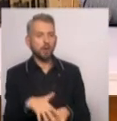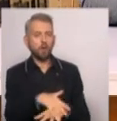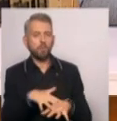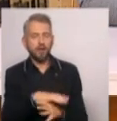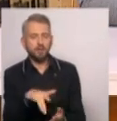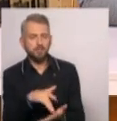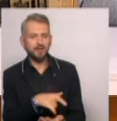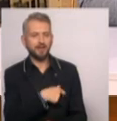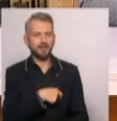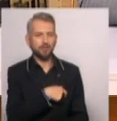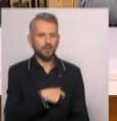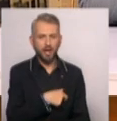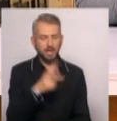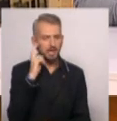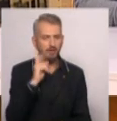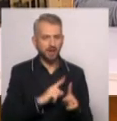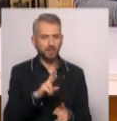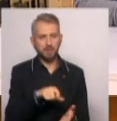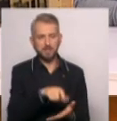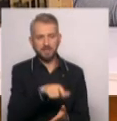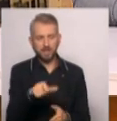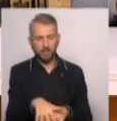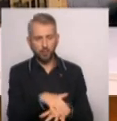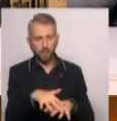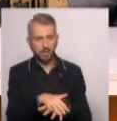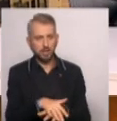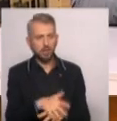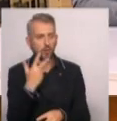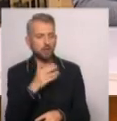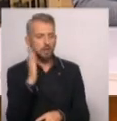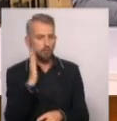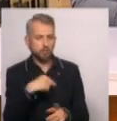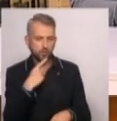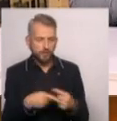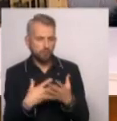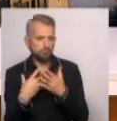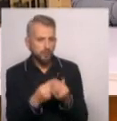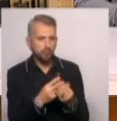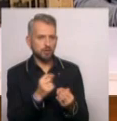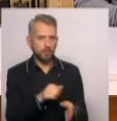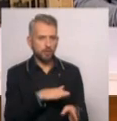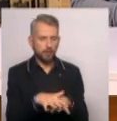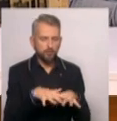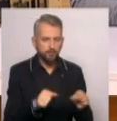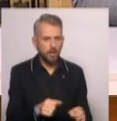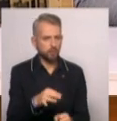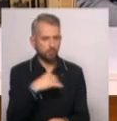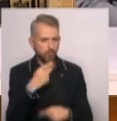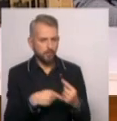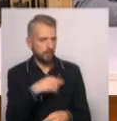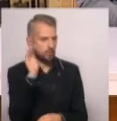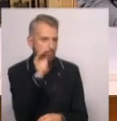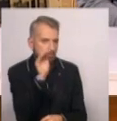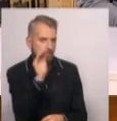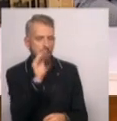міста, депутати Київради, як представники громади, будуть постійно тиснути на виконавчу владу, постійно нагадувати, що проблема є,